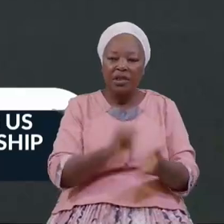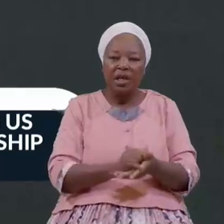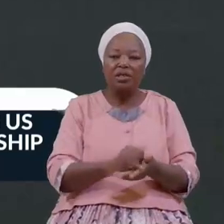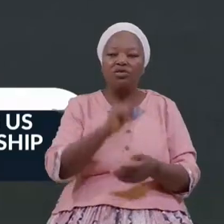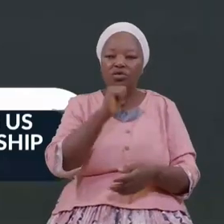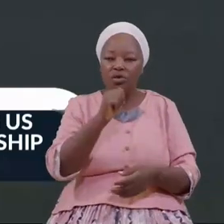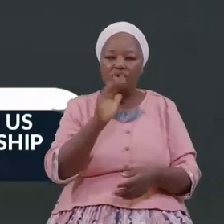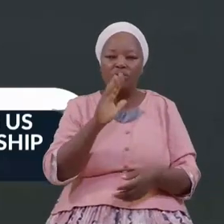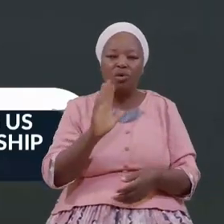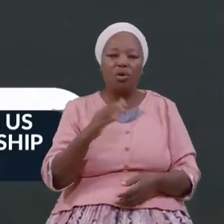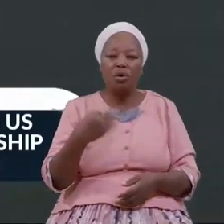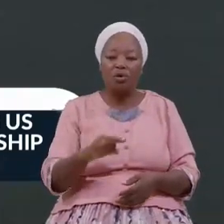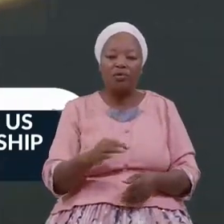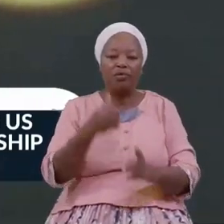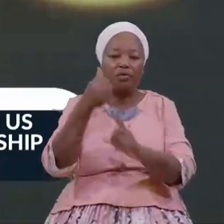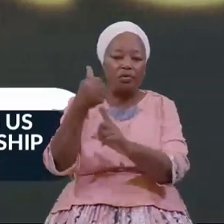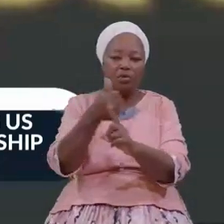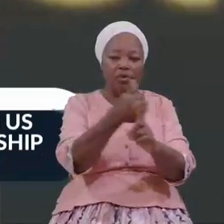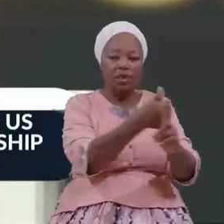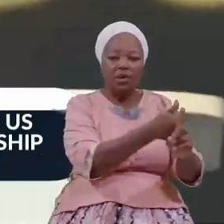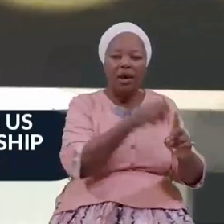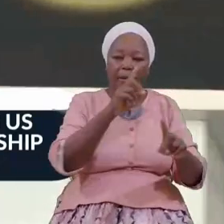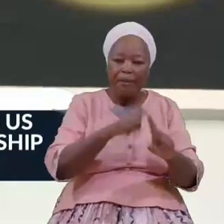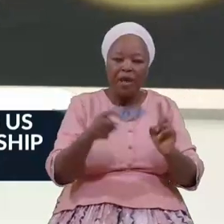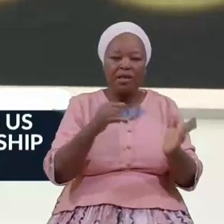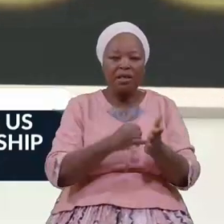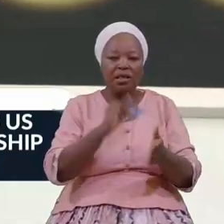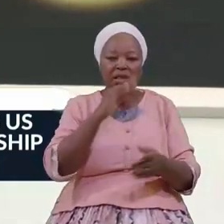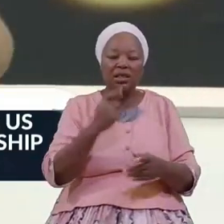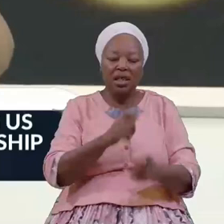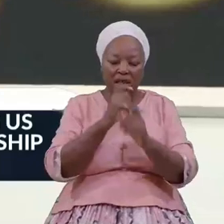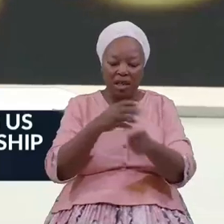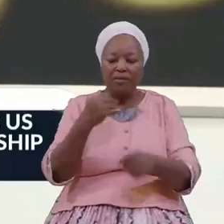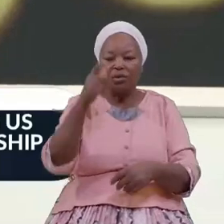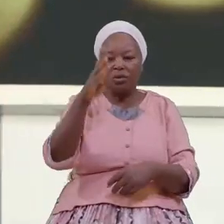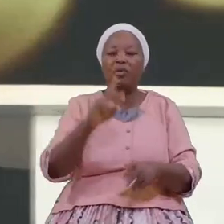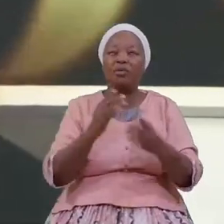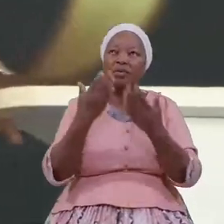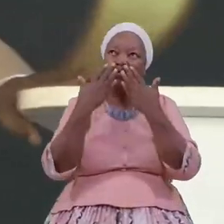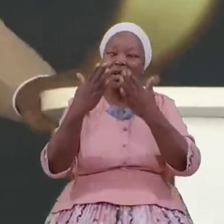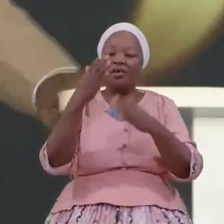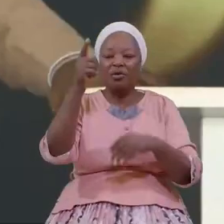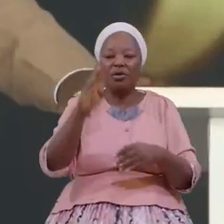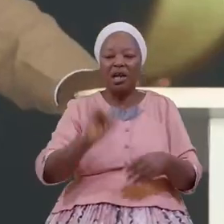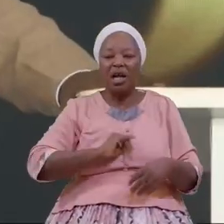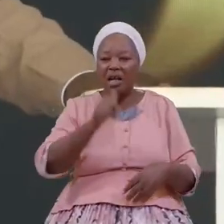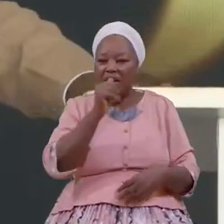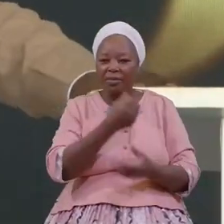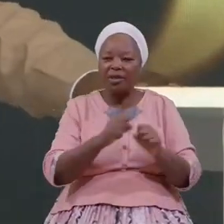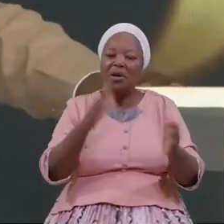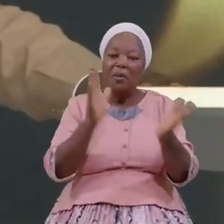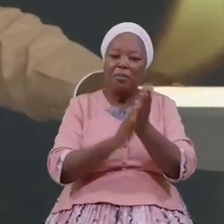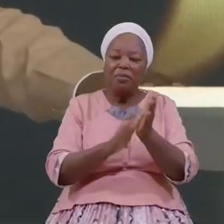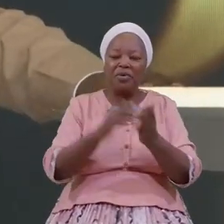Et cela ne vient pas de vous, c'est le don de Dieu. Dieu merci, je suis sauvé. Gloire à Dieu,